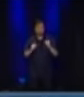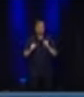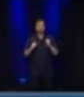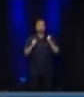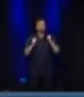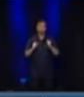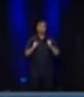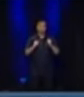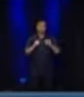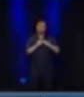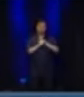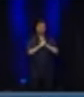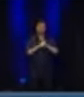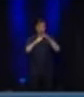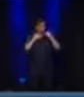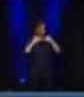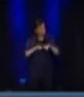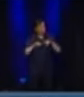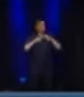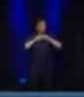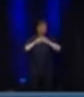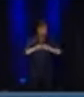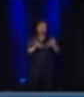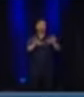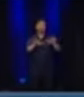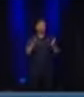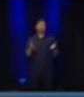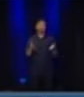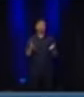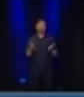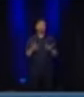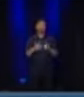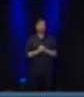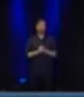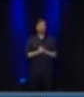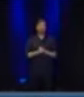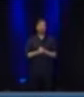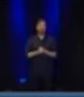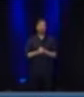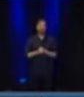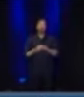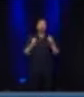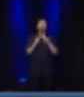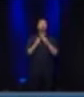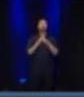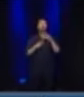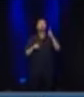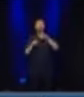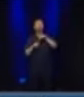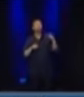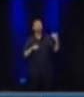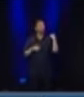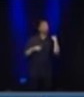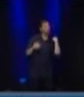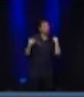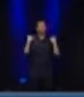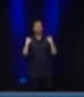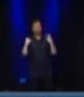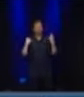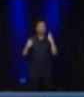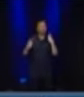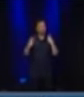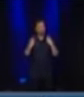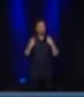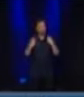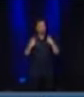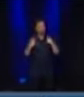qu'il y ait une augmentation des cas. Puis on ne sait pas, là, je sais qu'il y a beaucoup de gens qui posent la question, est-ce qu'il y aura